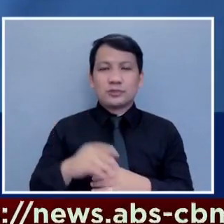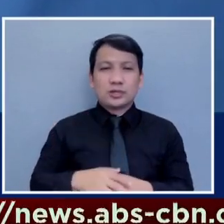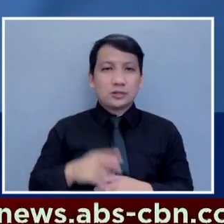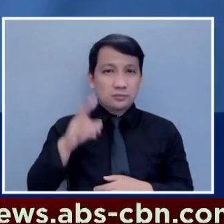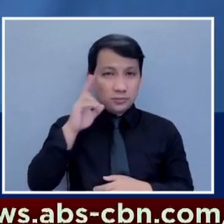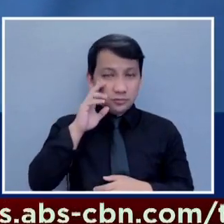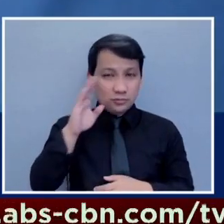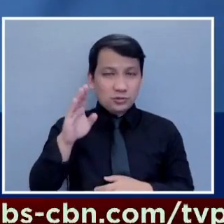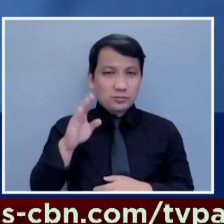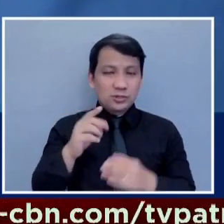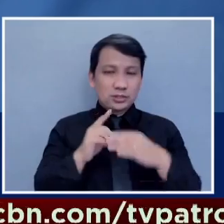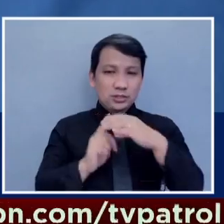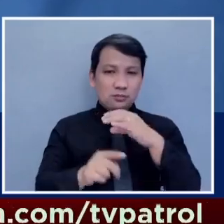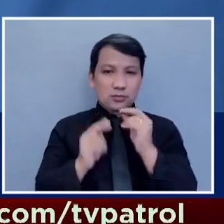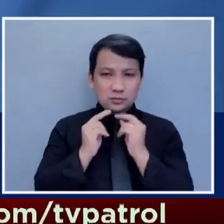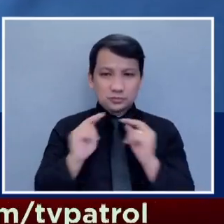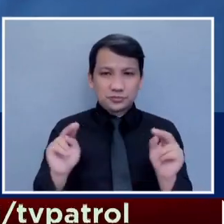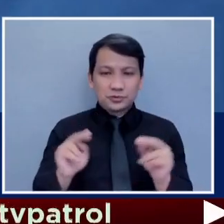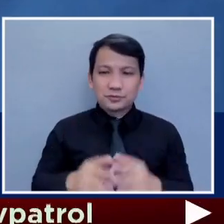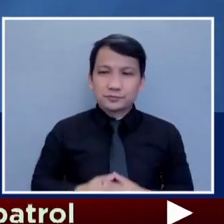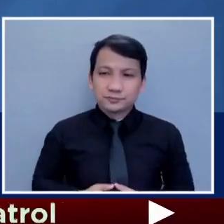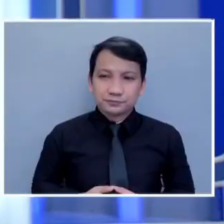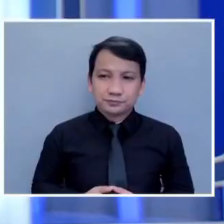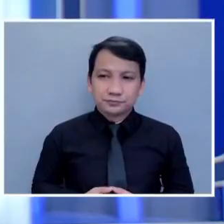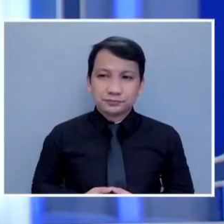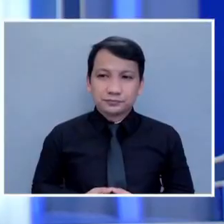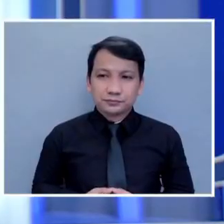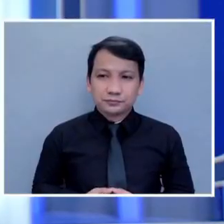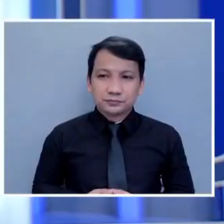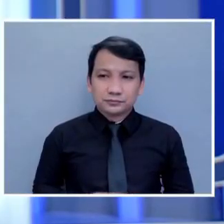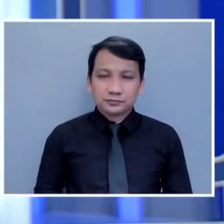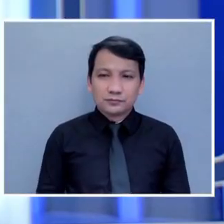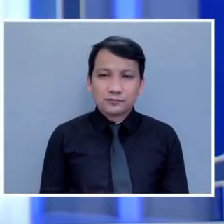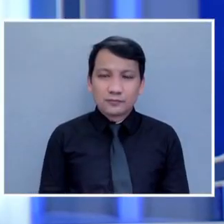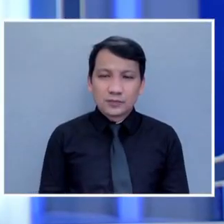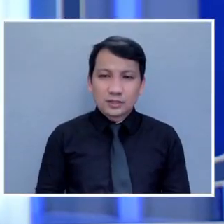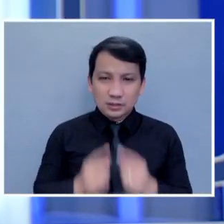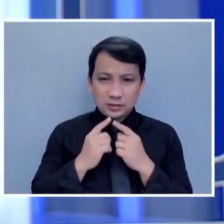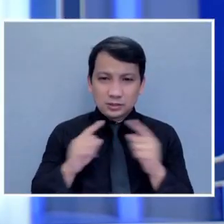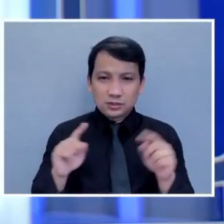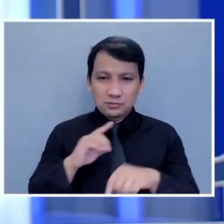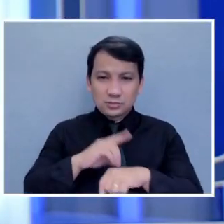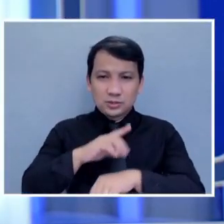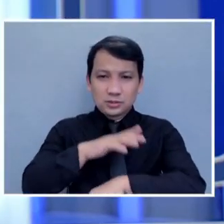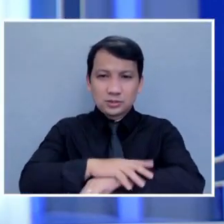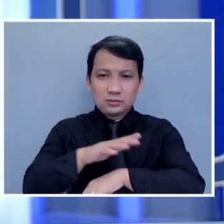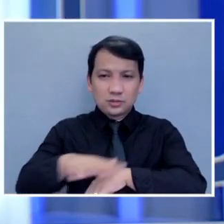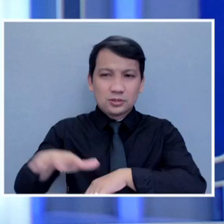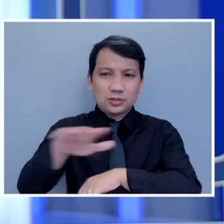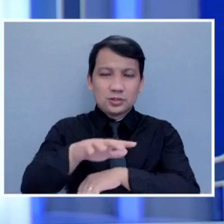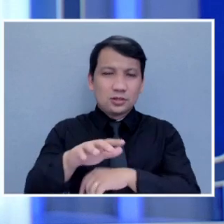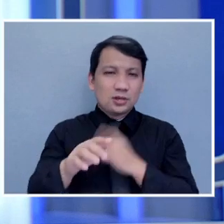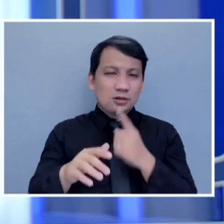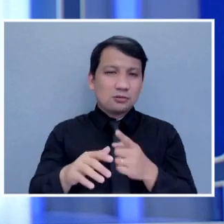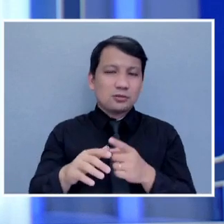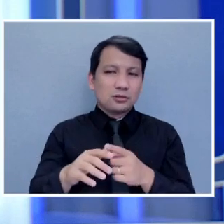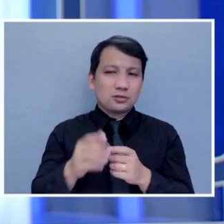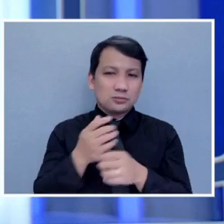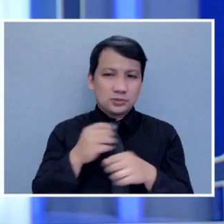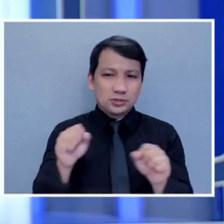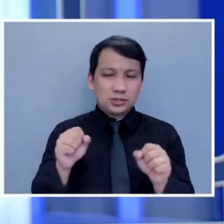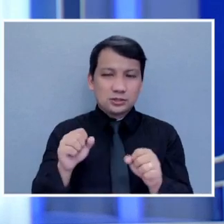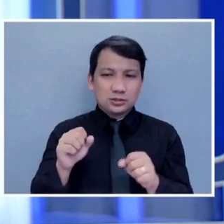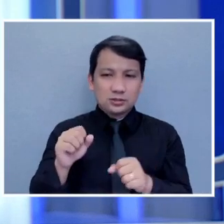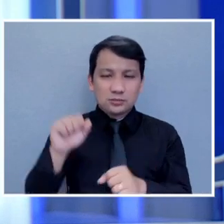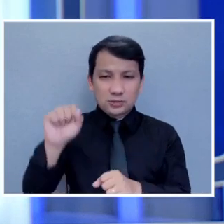Gulia, ABS-CBN News. Nagdeklara po ng dengue outbreak ang lokal na pamahalaan ng St. Bernard sa